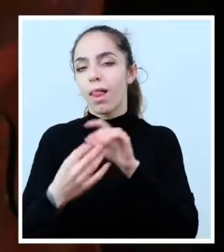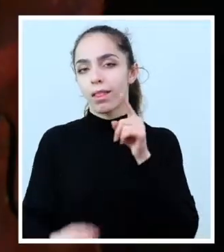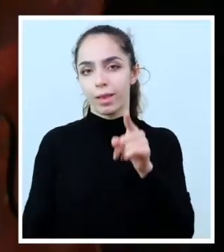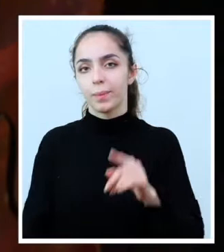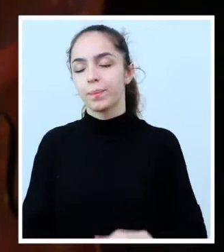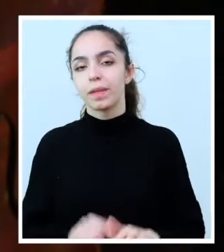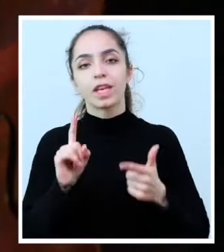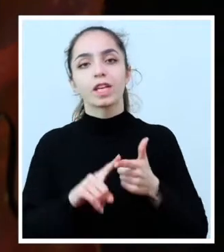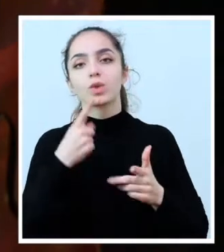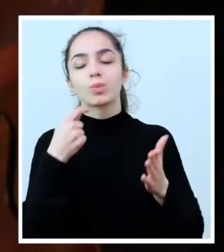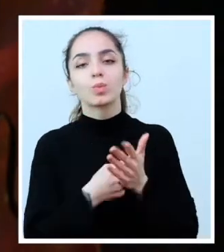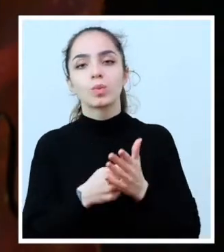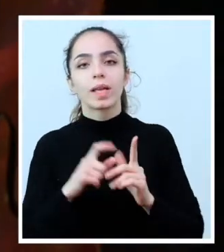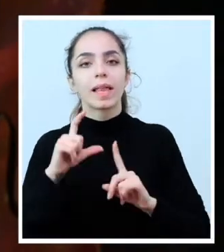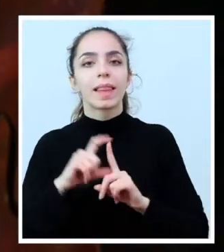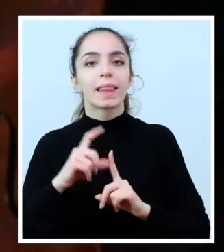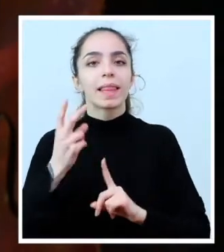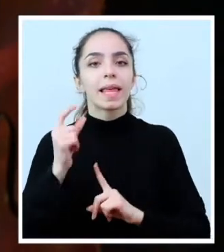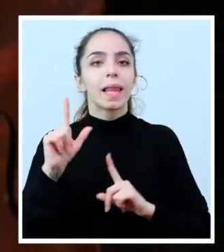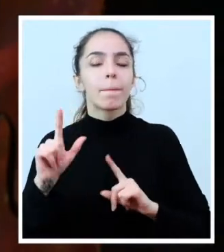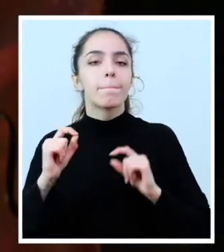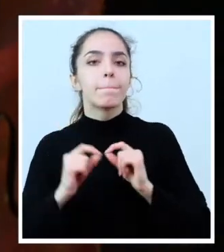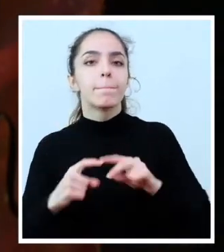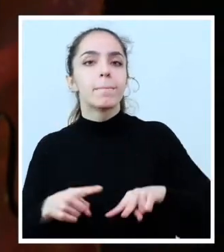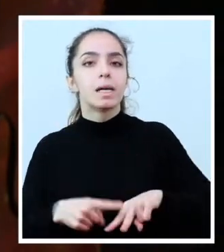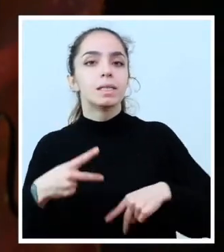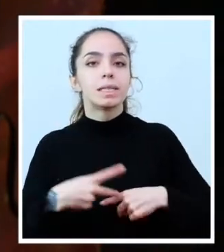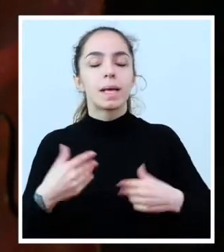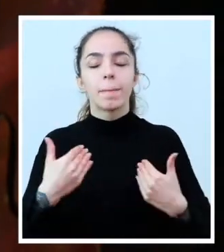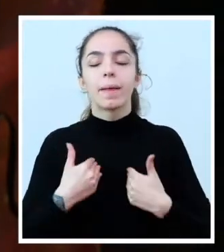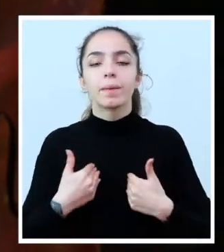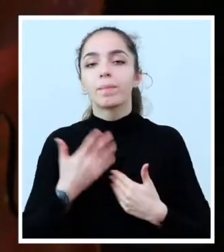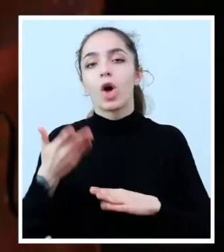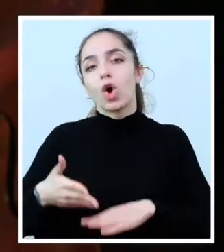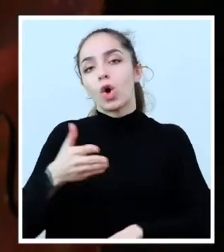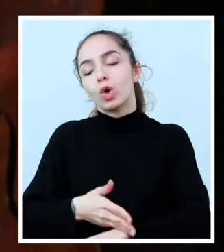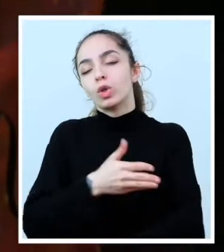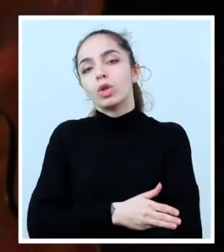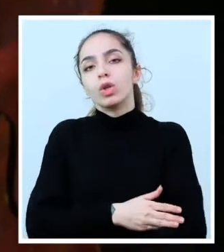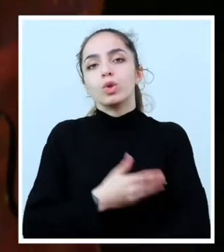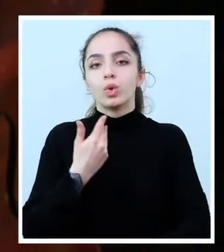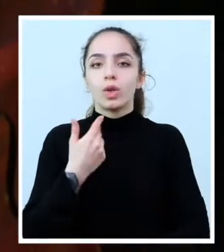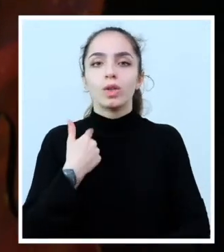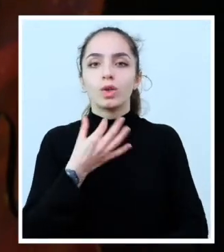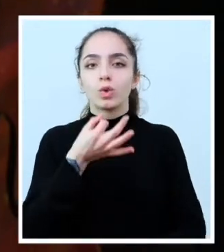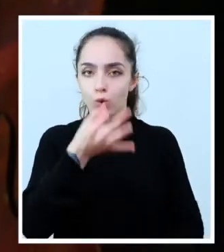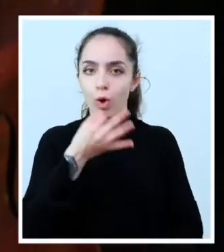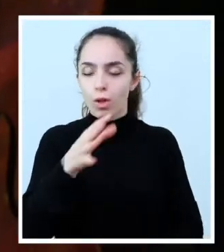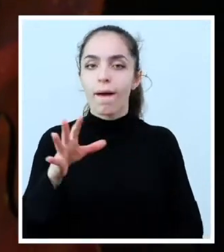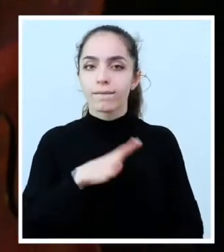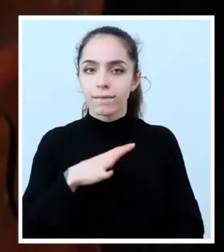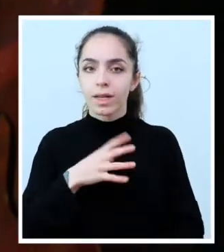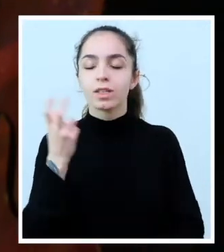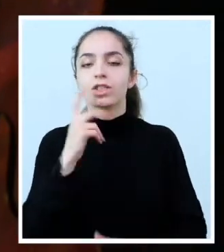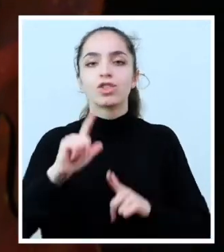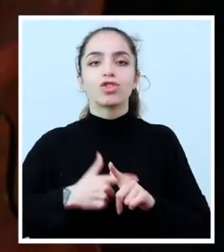İkinci parça Dilbaz'dı. Dilbaz benim daha önce sözlü bir caz parçası ve